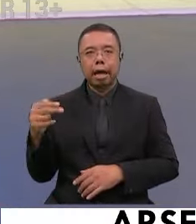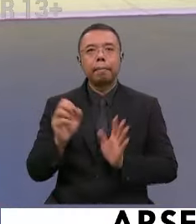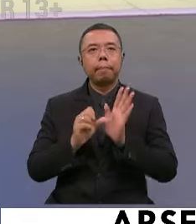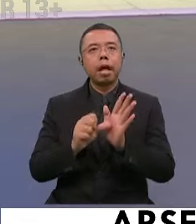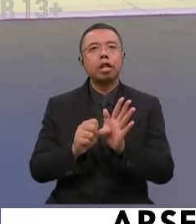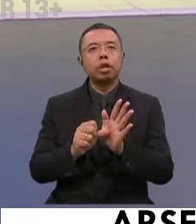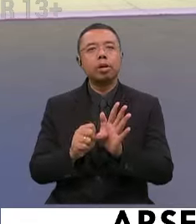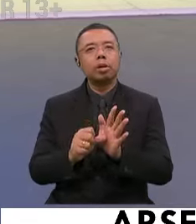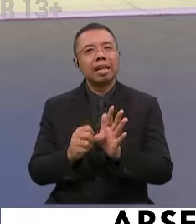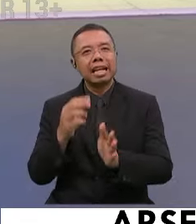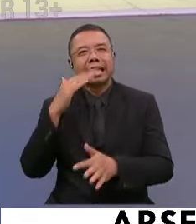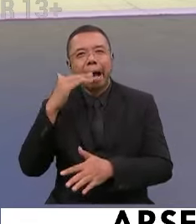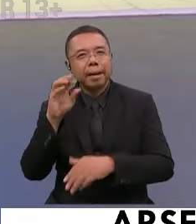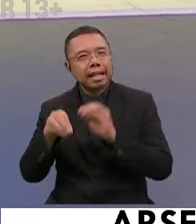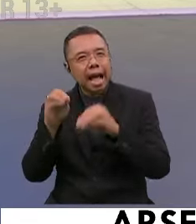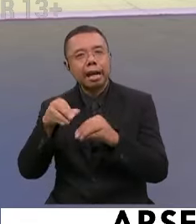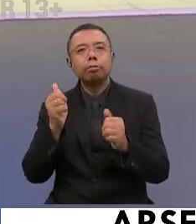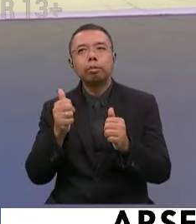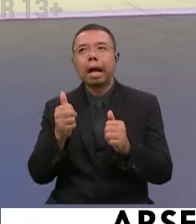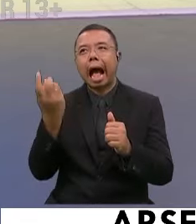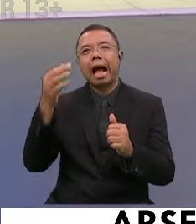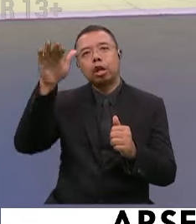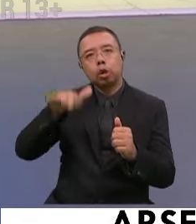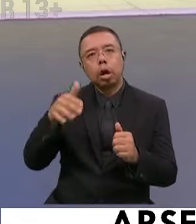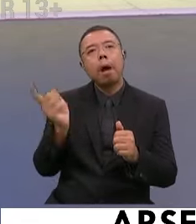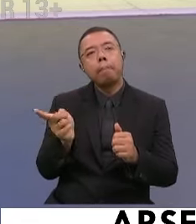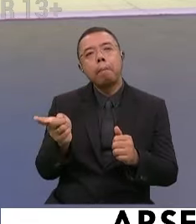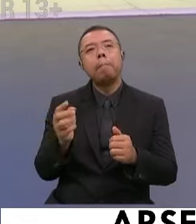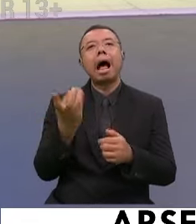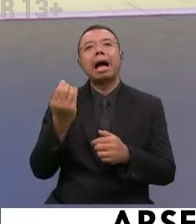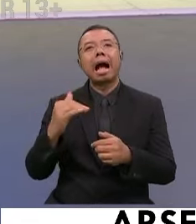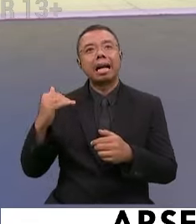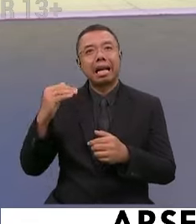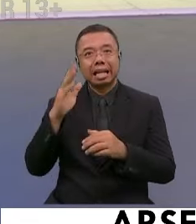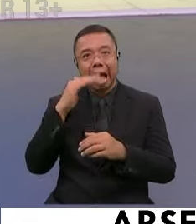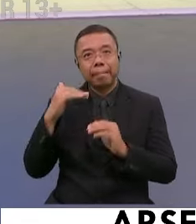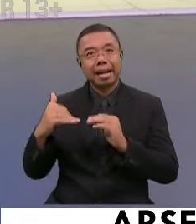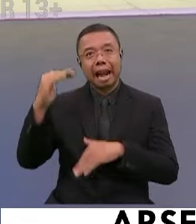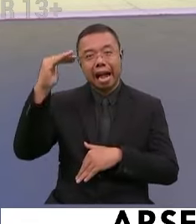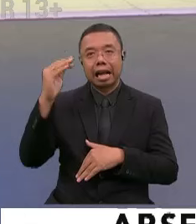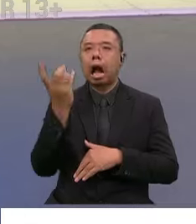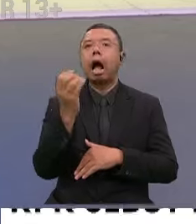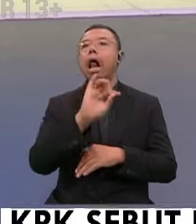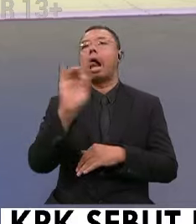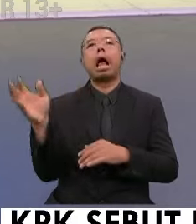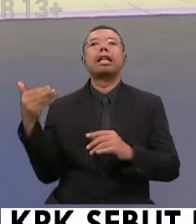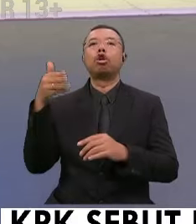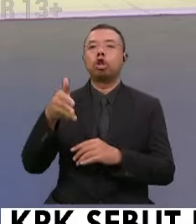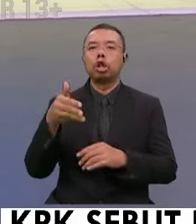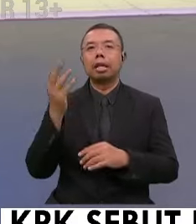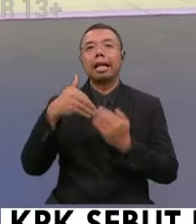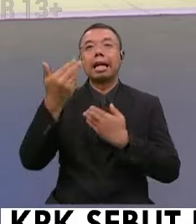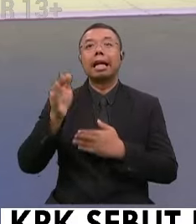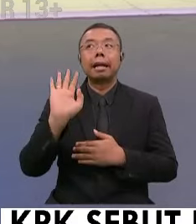menanam cabai untuk menurunkan inflasi yang salah satunya dipicu karena kenaikan harga cabai. Ke depan apa yang akan dilakukan BI